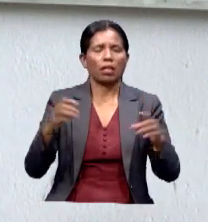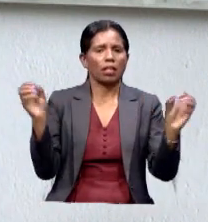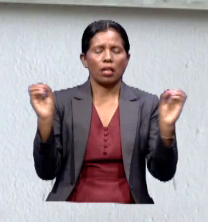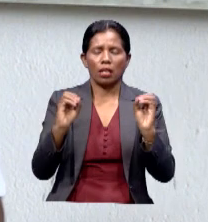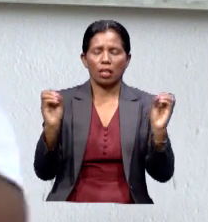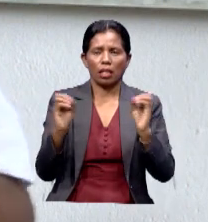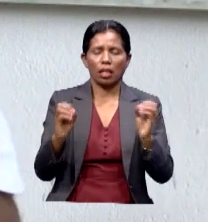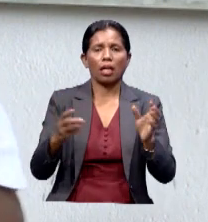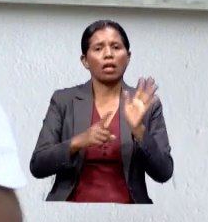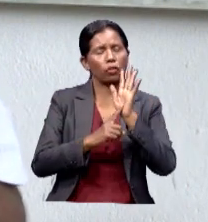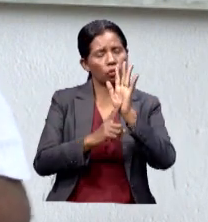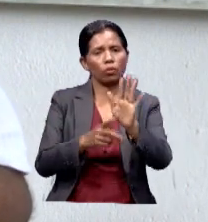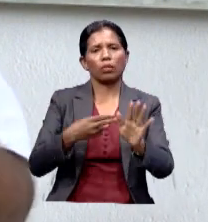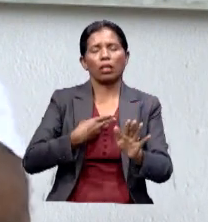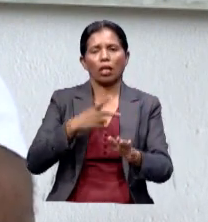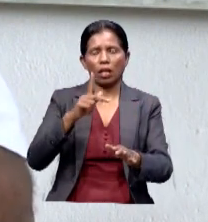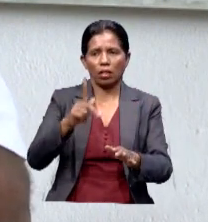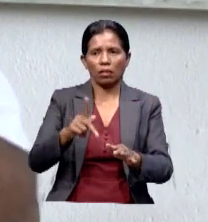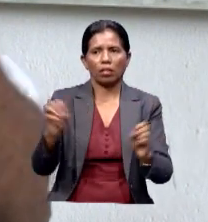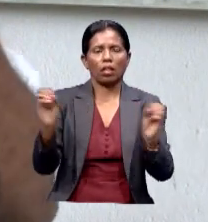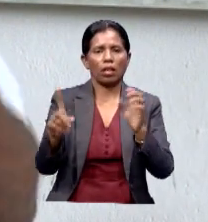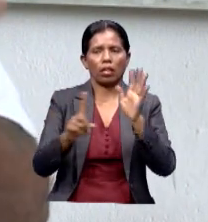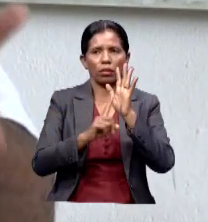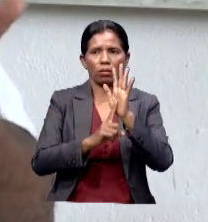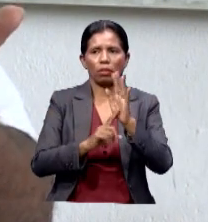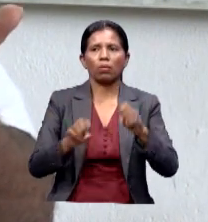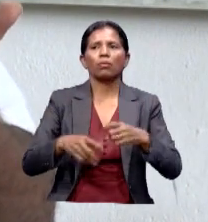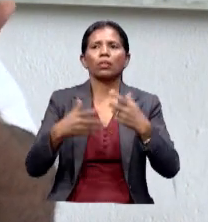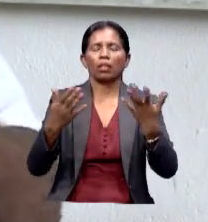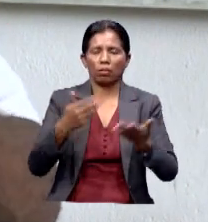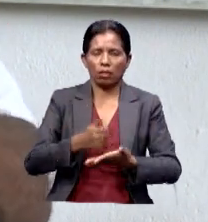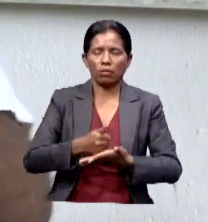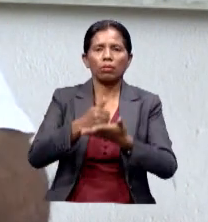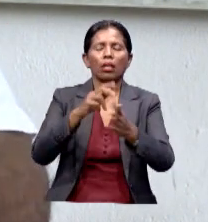nia comportamento nia atitude ne la hatudu on sa atu salva ema